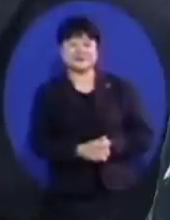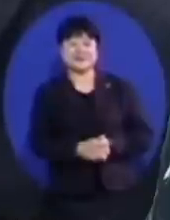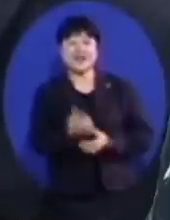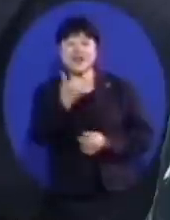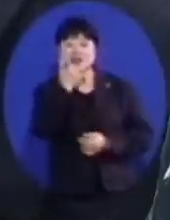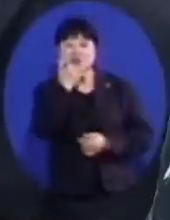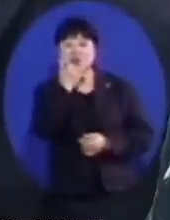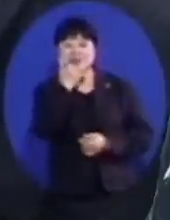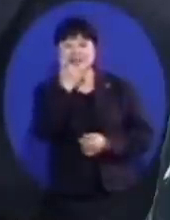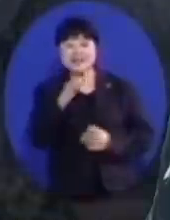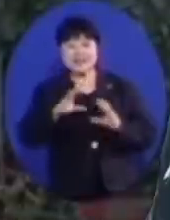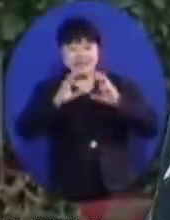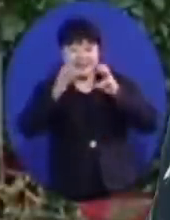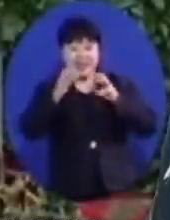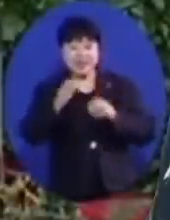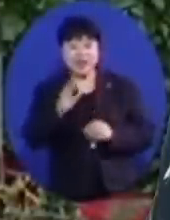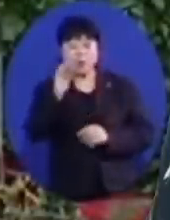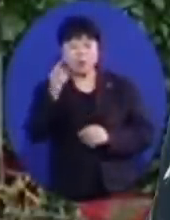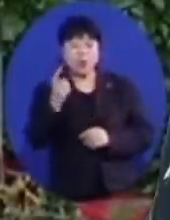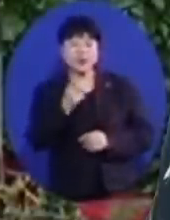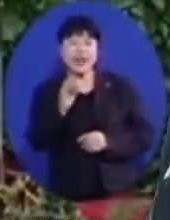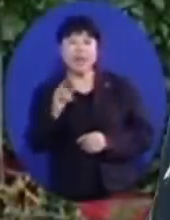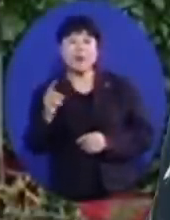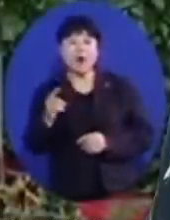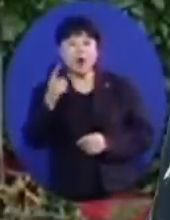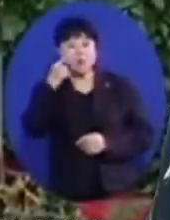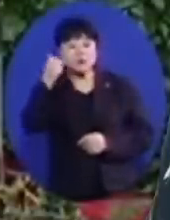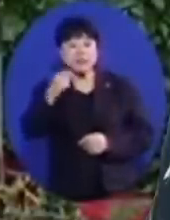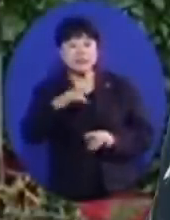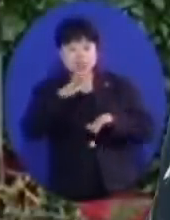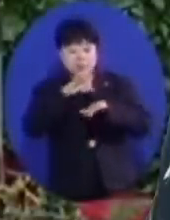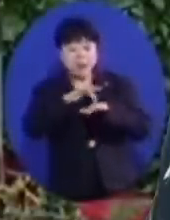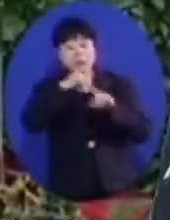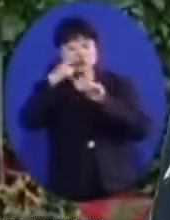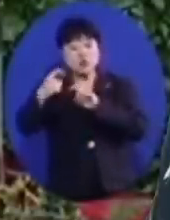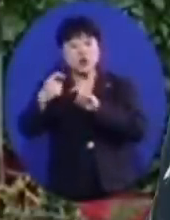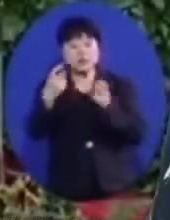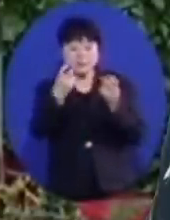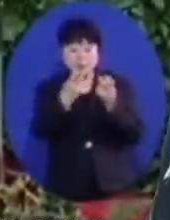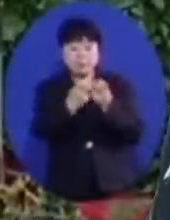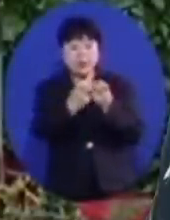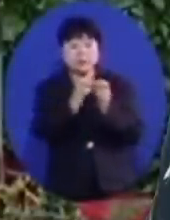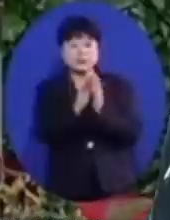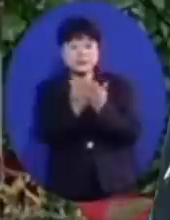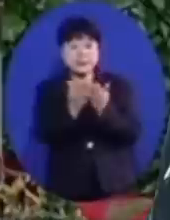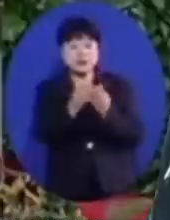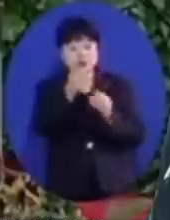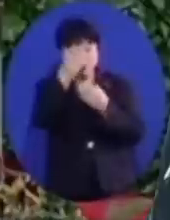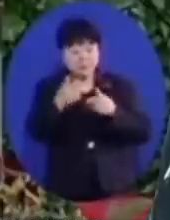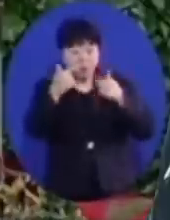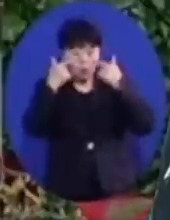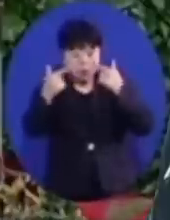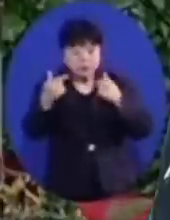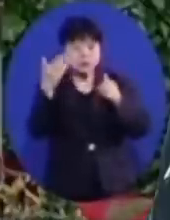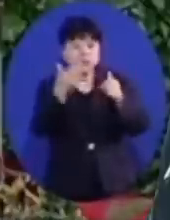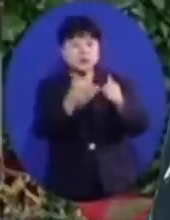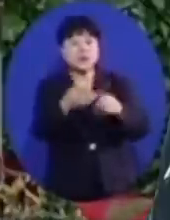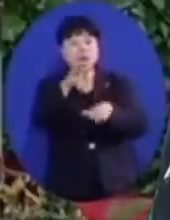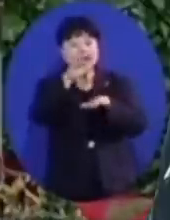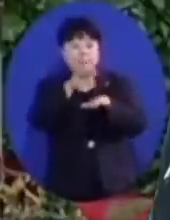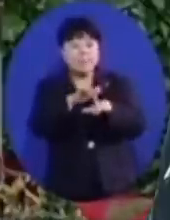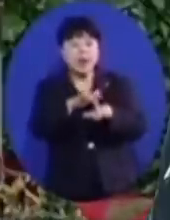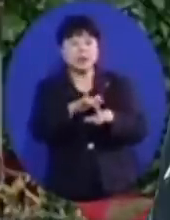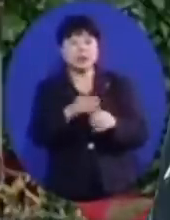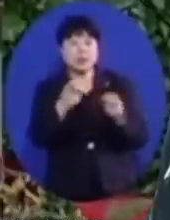독일의 뒤떨이 본 회포 목사는 사탄이 어떻게 우리를 유혹하는가 하는 그래서 구원받은 확신을 가진 우리에게 마귀가